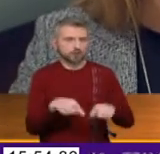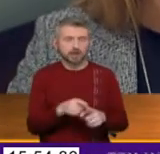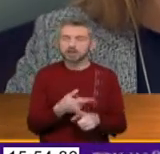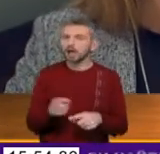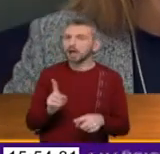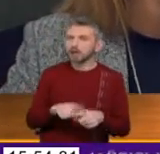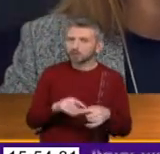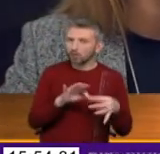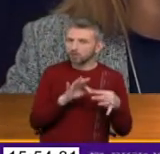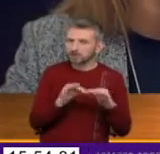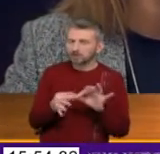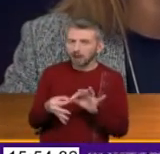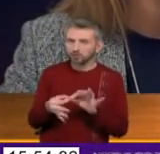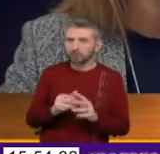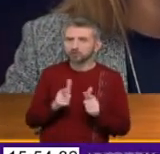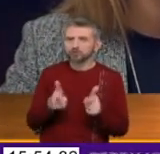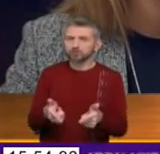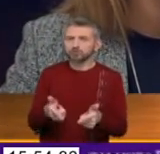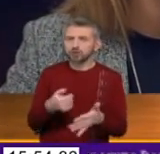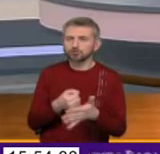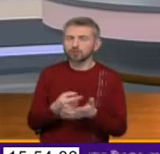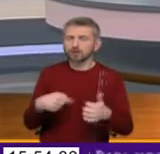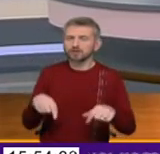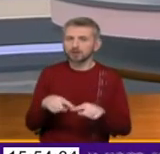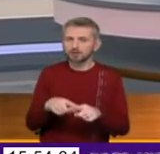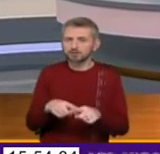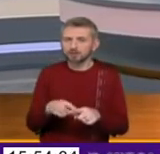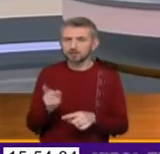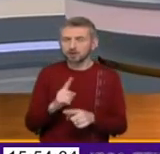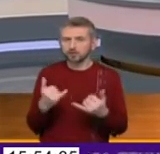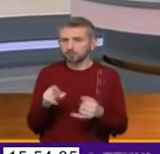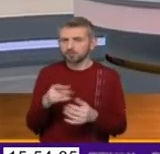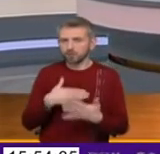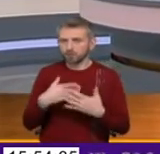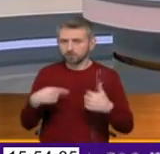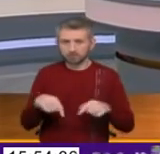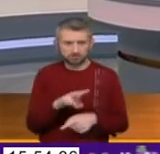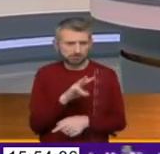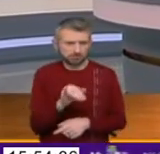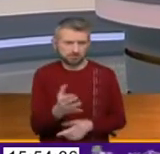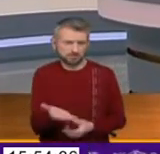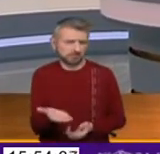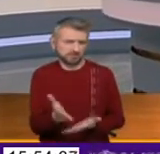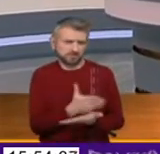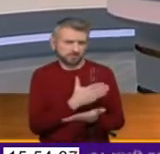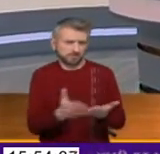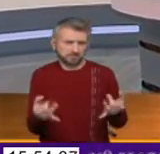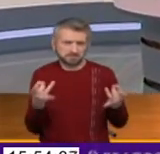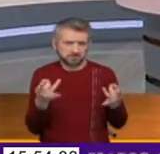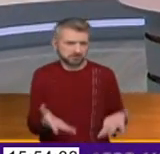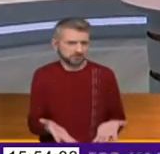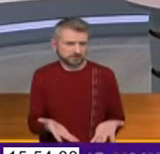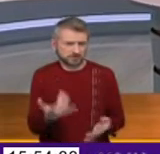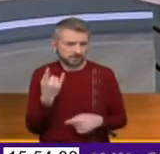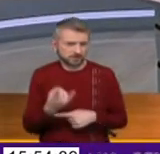це ускладнило вступ до організації? Те, що тепер ні, це не ускладнило вступ. Взагалі, процес дуже